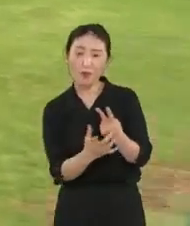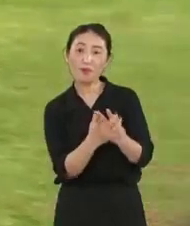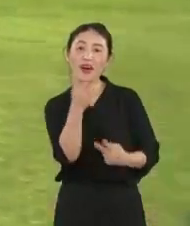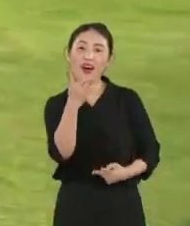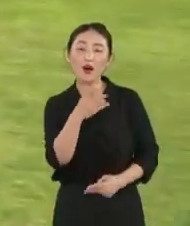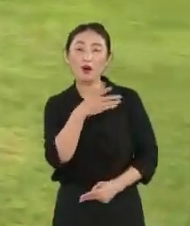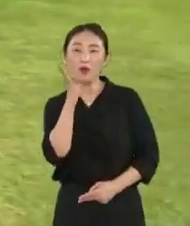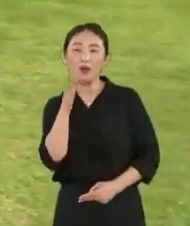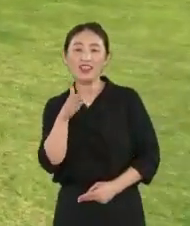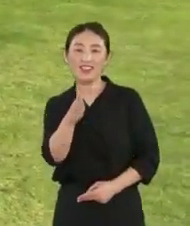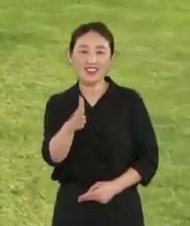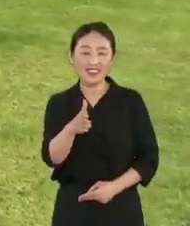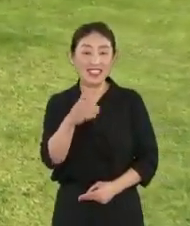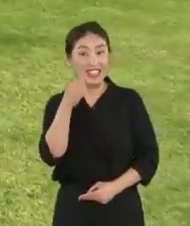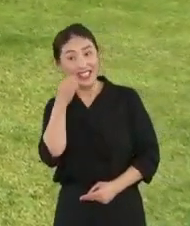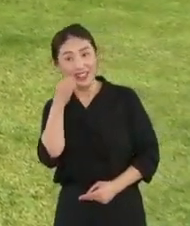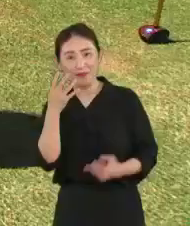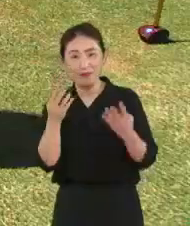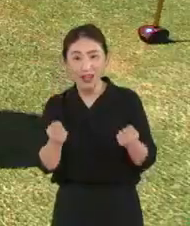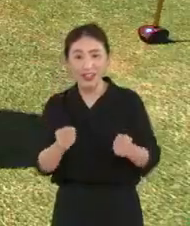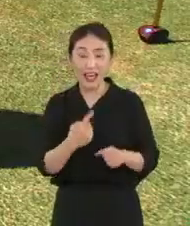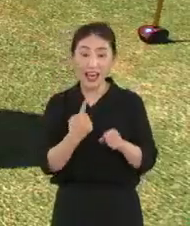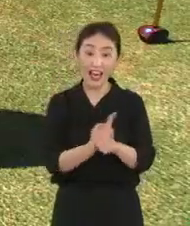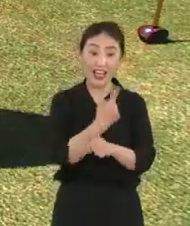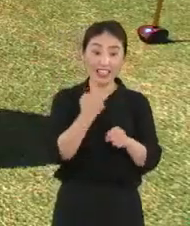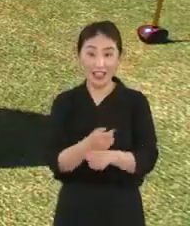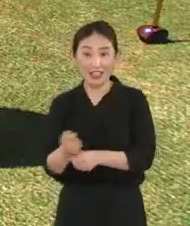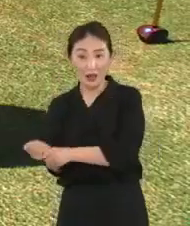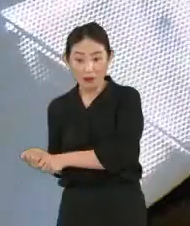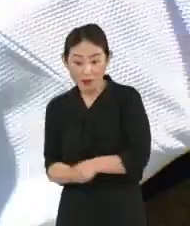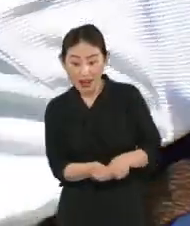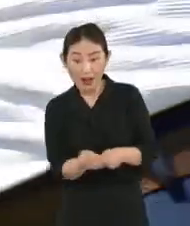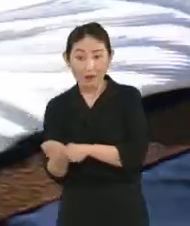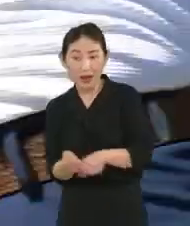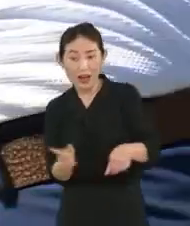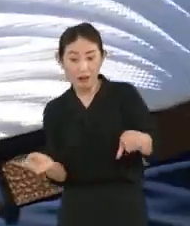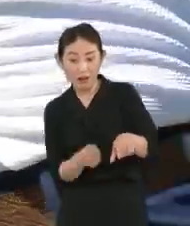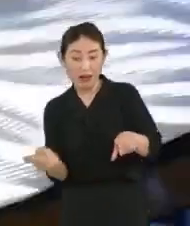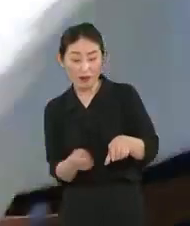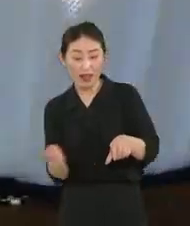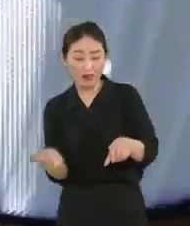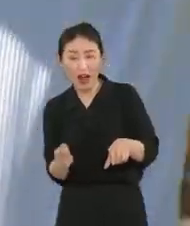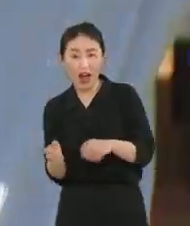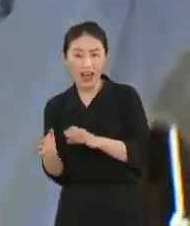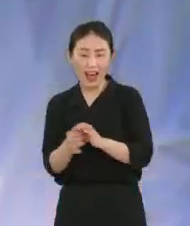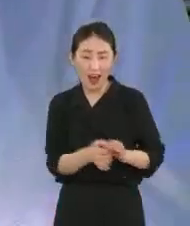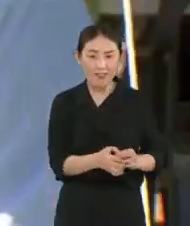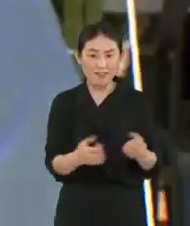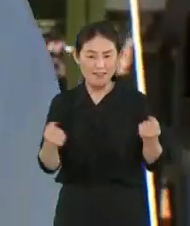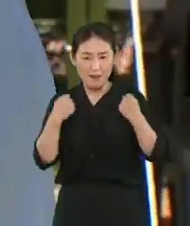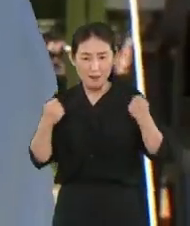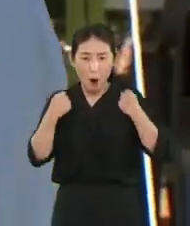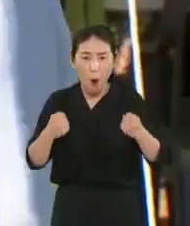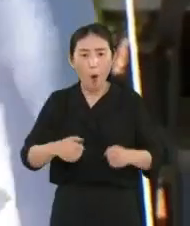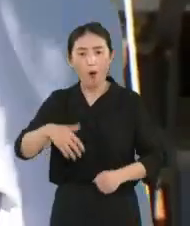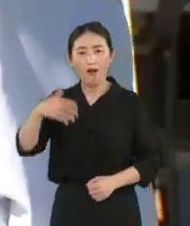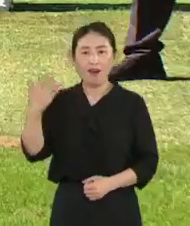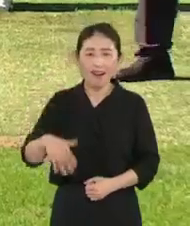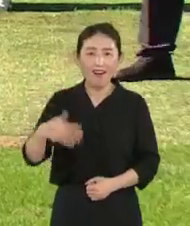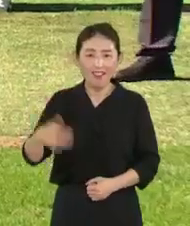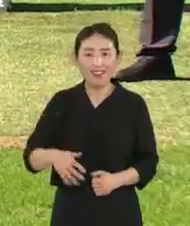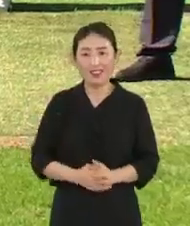스포츠계의 인기 종목 입니다 1시간 넘도록 경기장을 누려도 지친 기색 하나 없이 의욕적인 모습에 어르신이